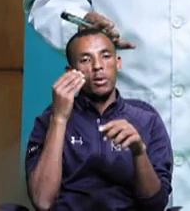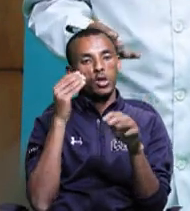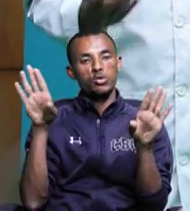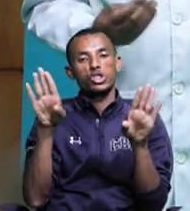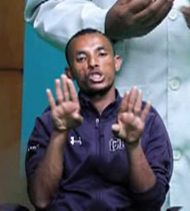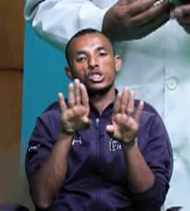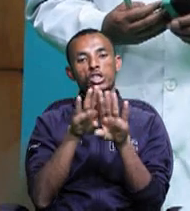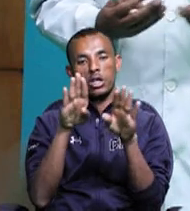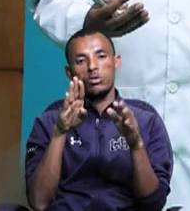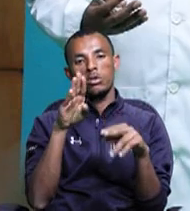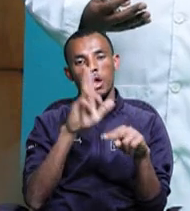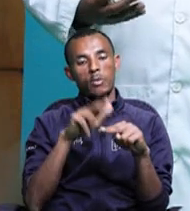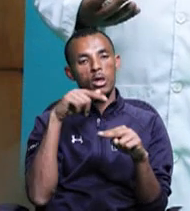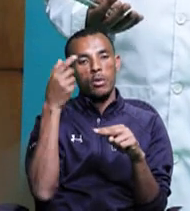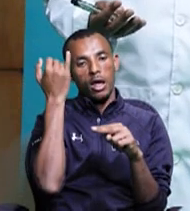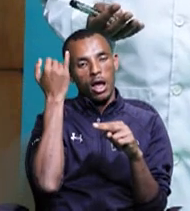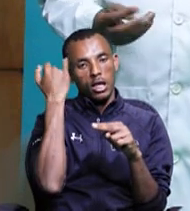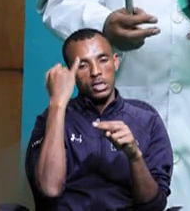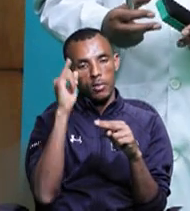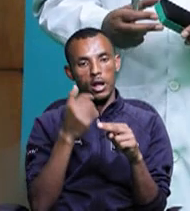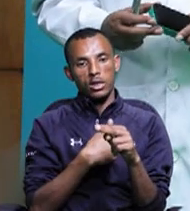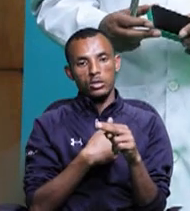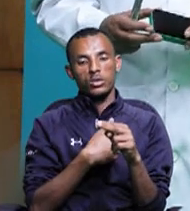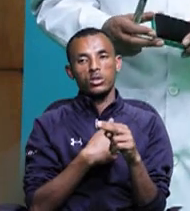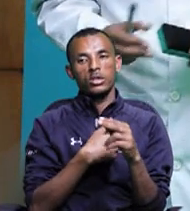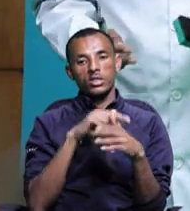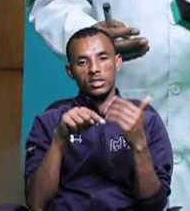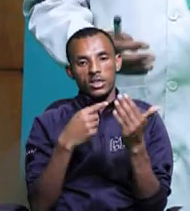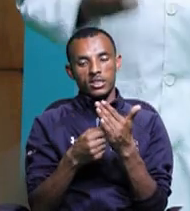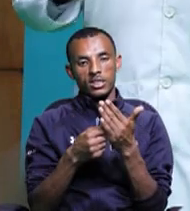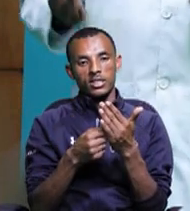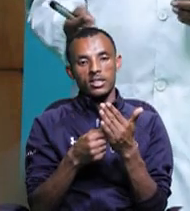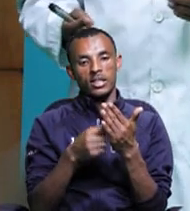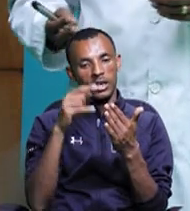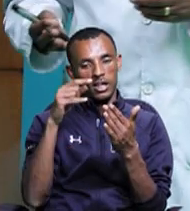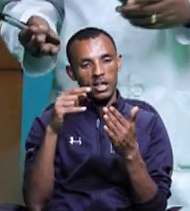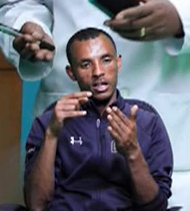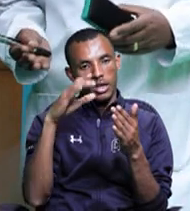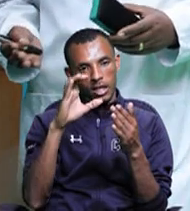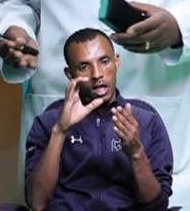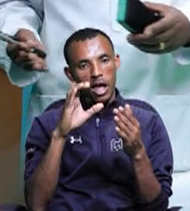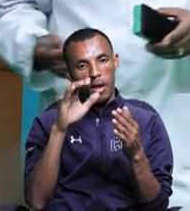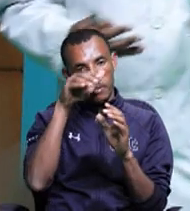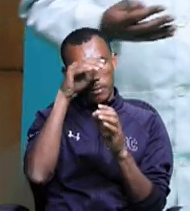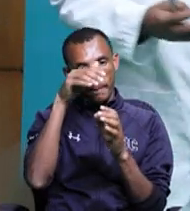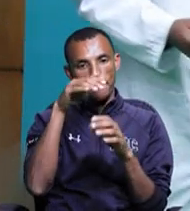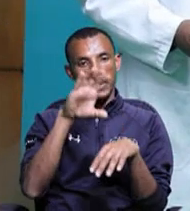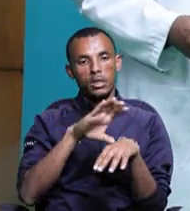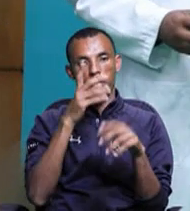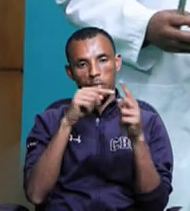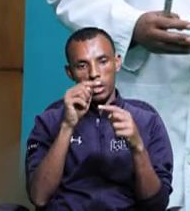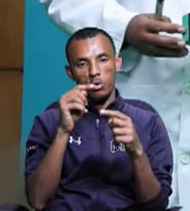ዘግታችሁ ተቀመጡ የሚል አስተያየት አላቸው። ስለዚህ የግድ ቤተ እምነት ውስጥ መምጣት ሳይሆን